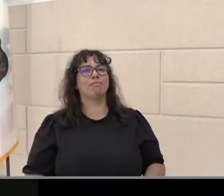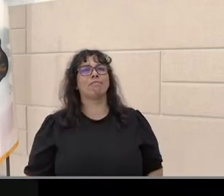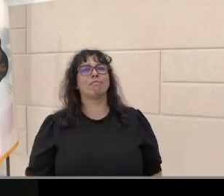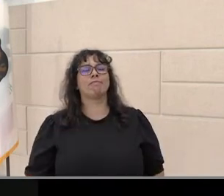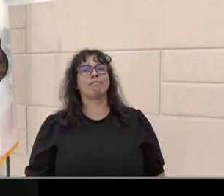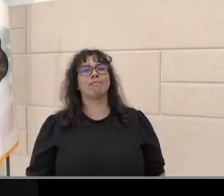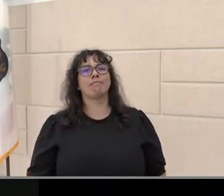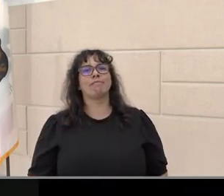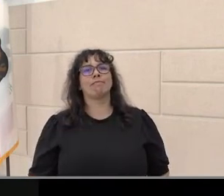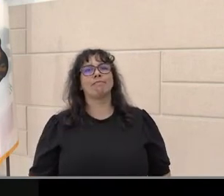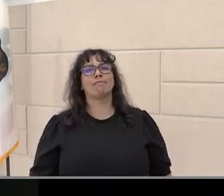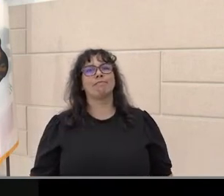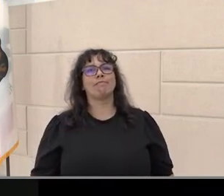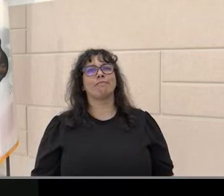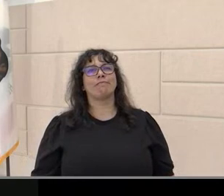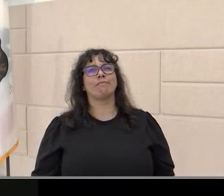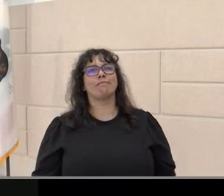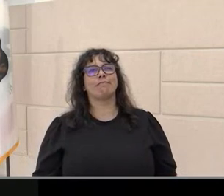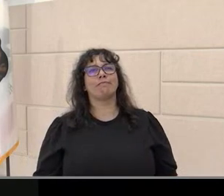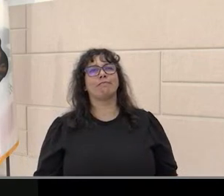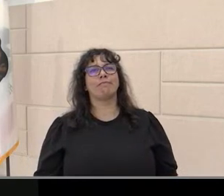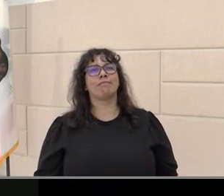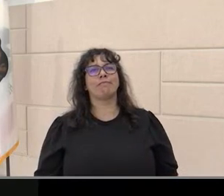បស់សាលារៀន